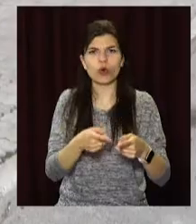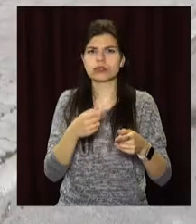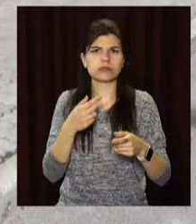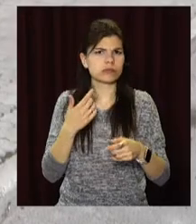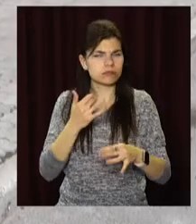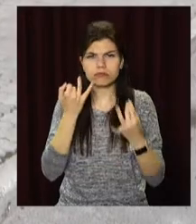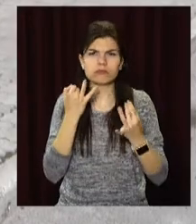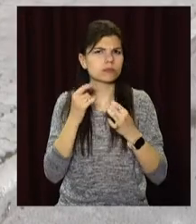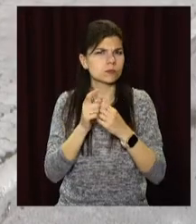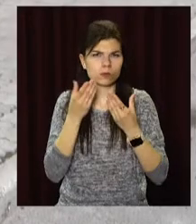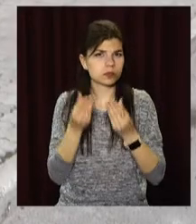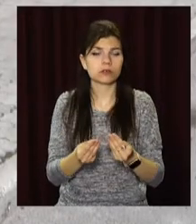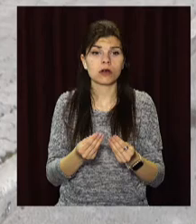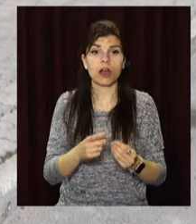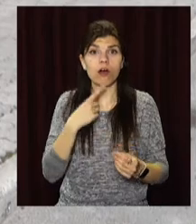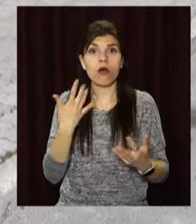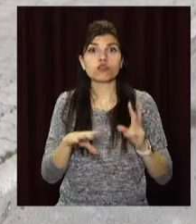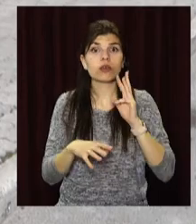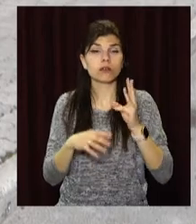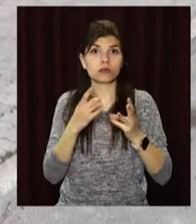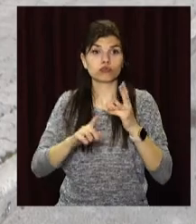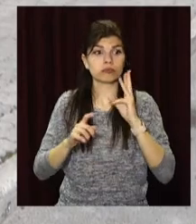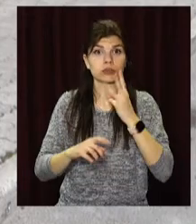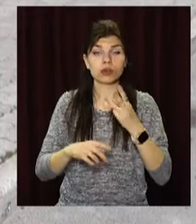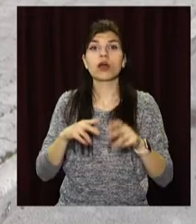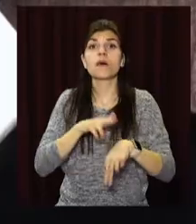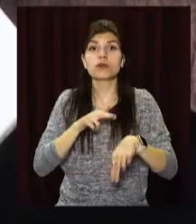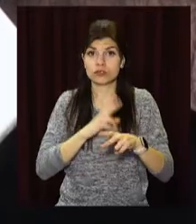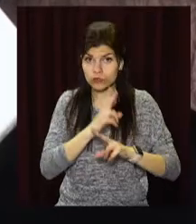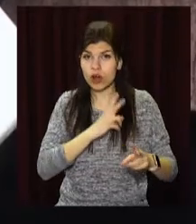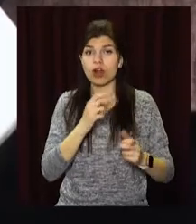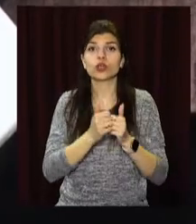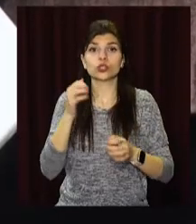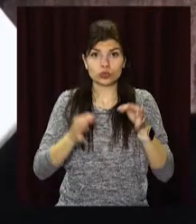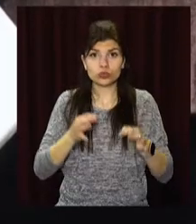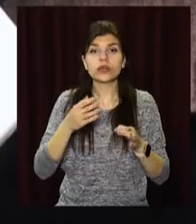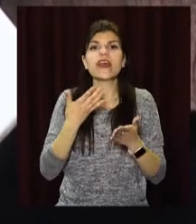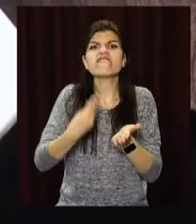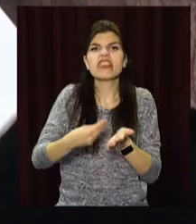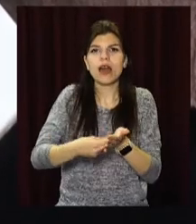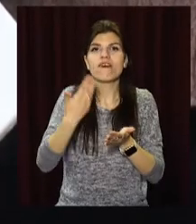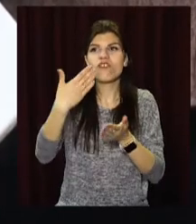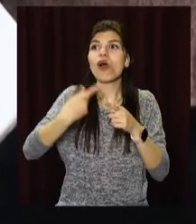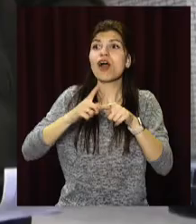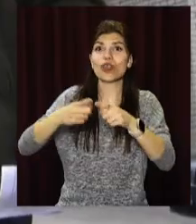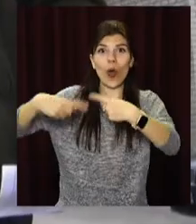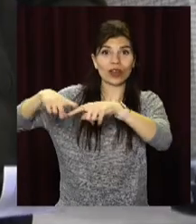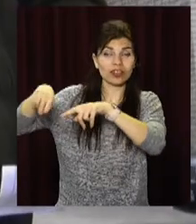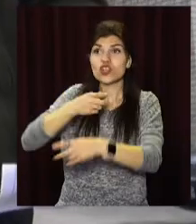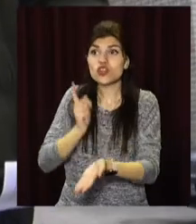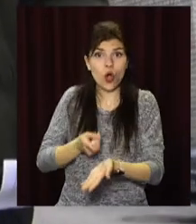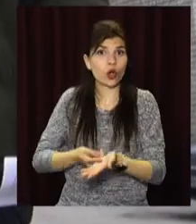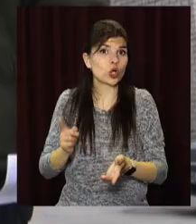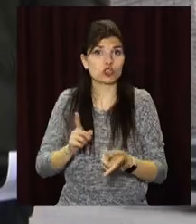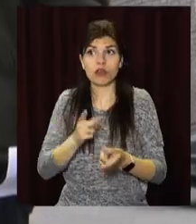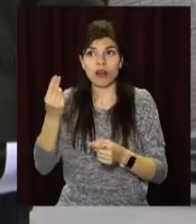якісь. Так Ігор живе вже третій рік. Скаржиться у поліцію і постійно судиться із фінансовими організаціями, аби довести, що